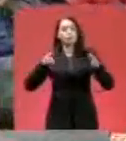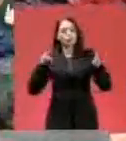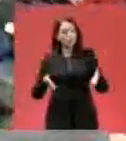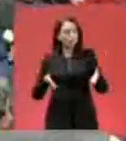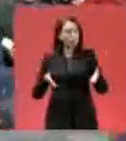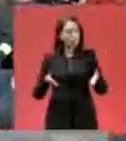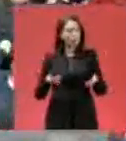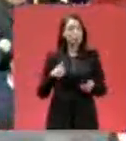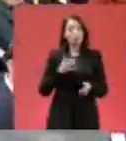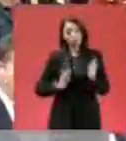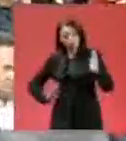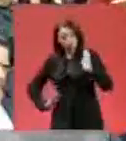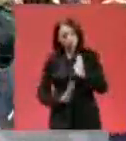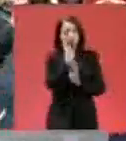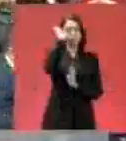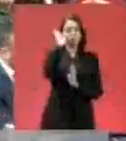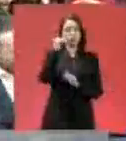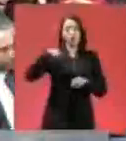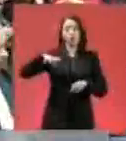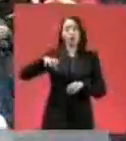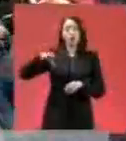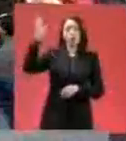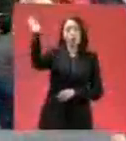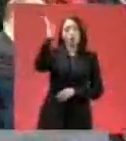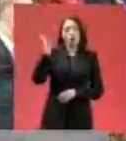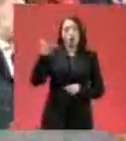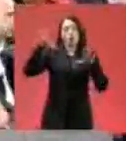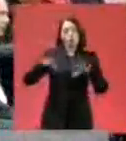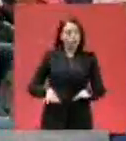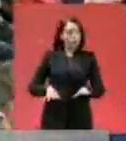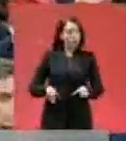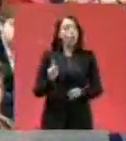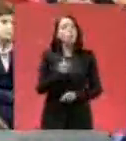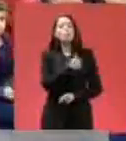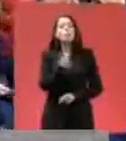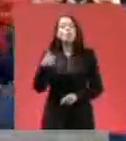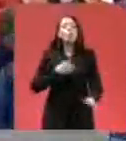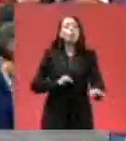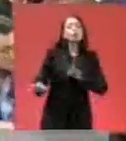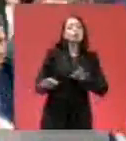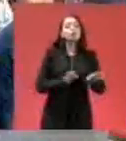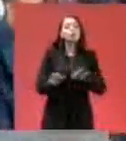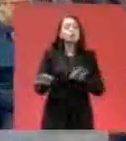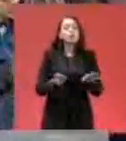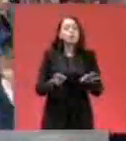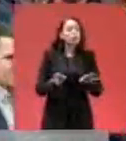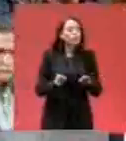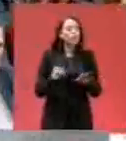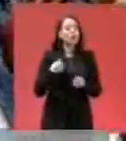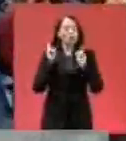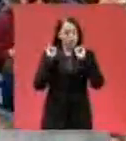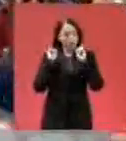να βγάλουμε τη χώρα από τη βαθιά χαράδρα της χρεοκοπίας με μοναδικό γνώμονα τη λαϊκή